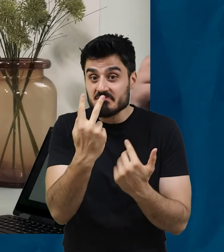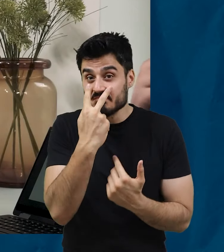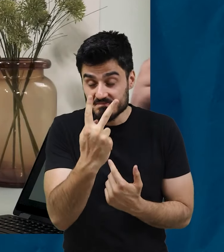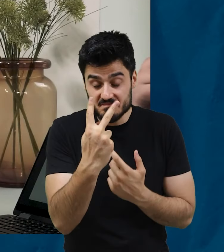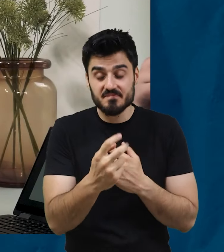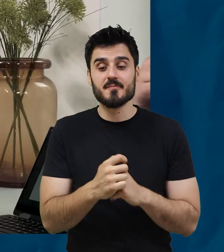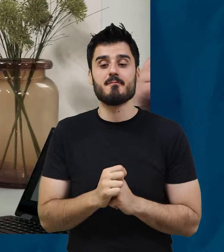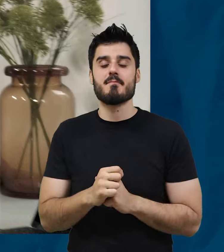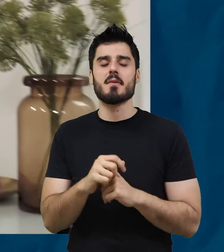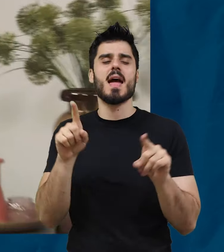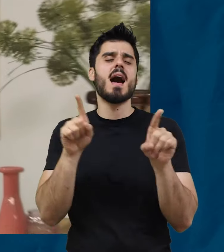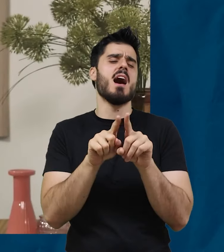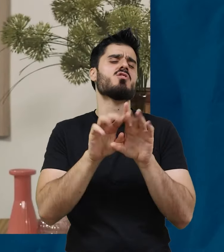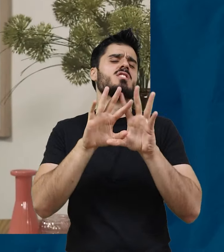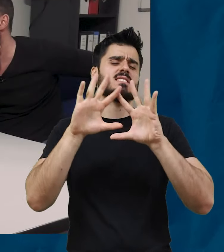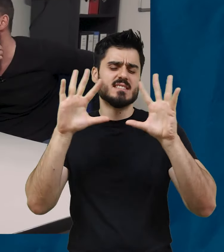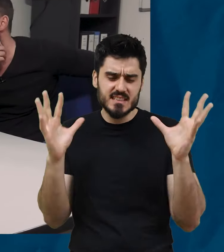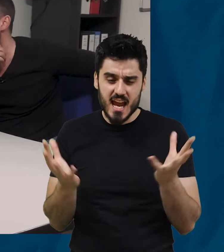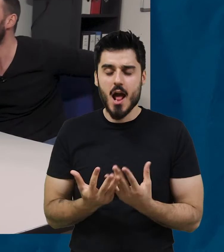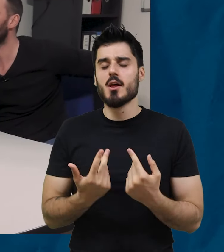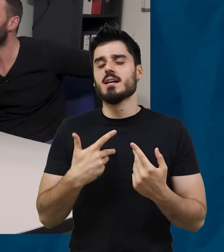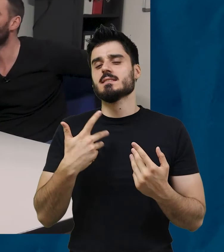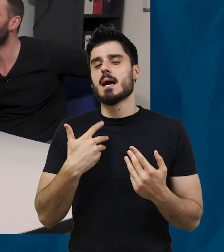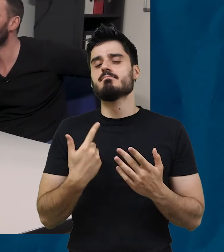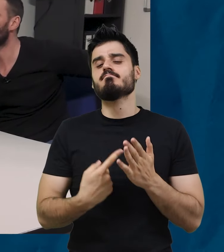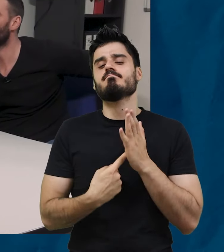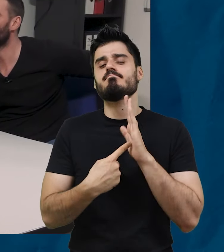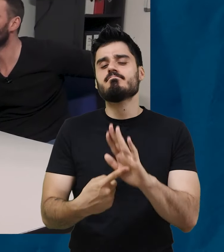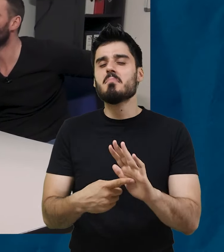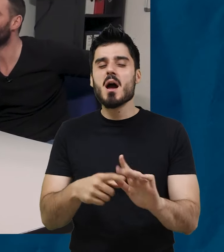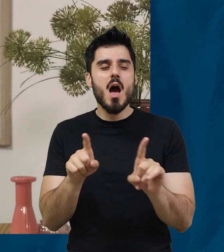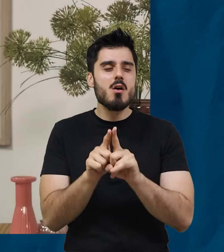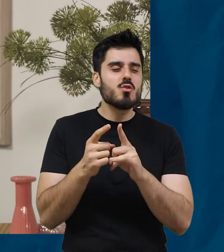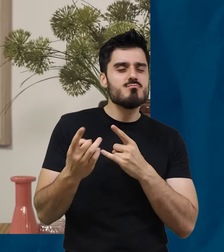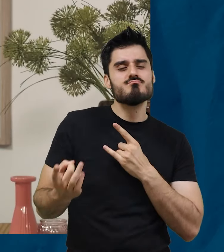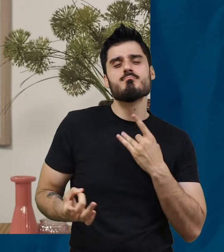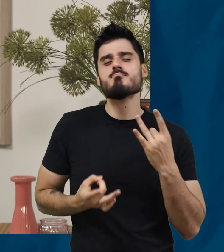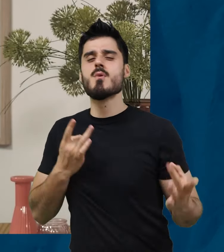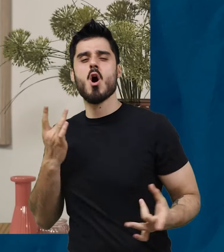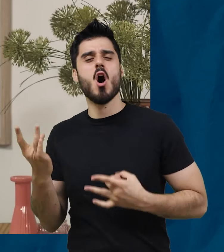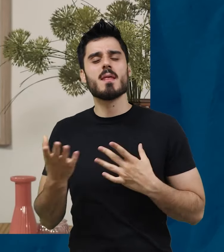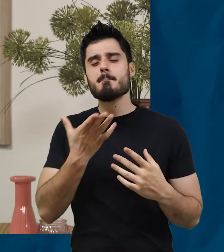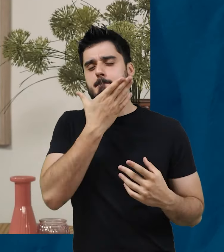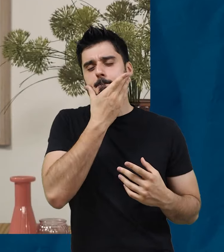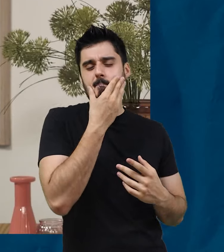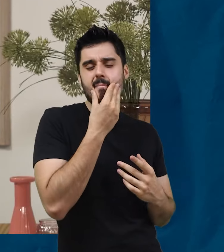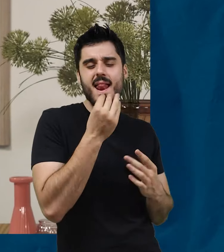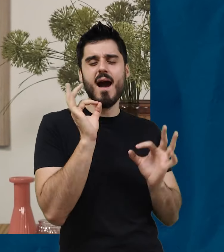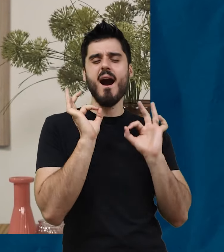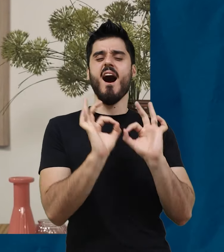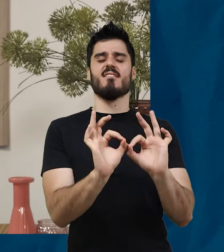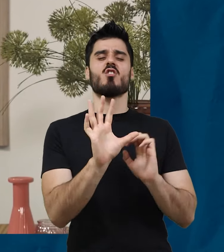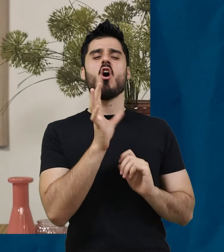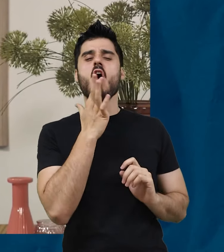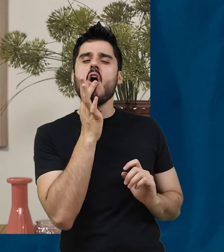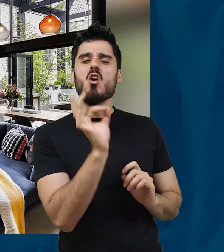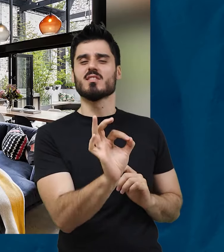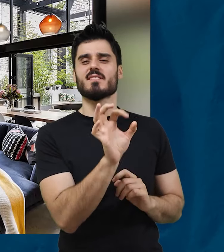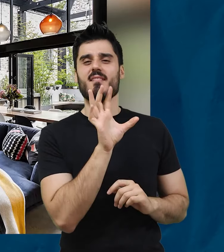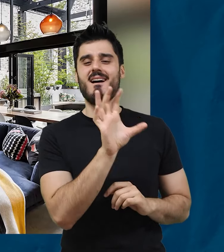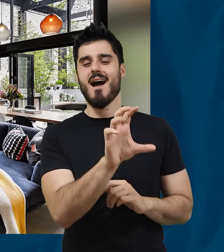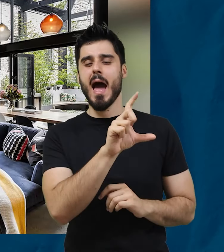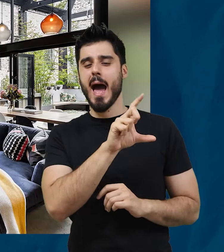Като цяло, идеята е да представим по-младежки апартамент, нещо в което да бъде в индустриален